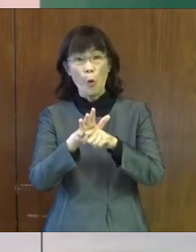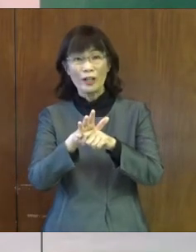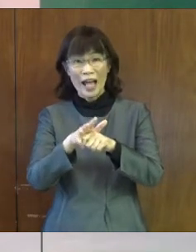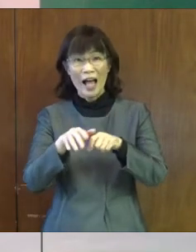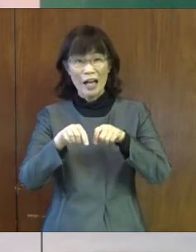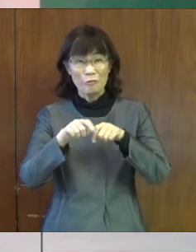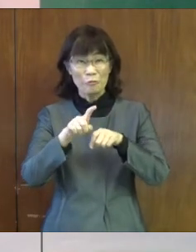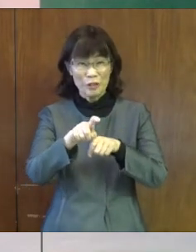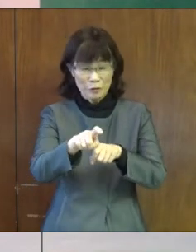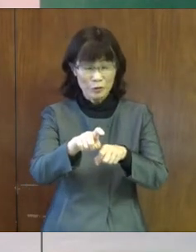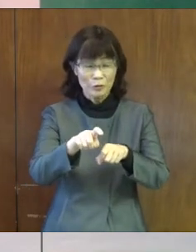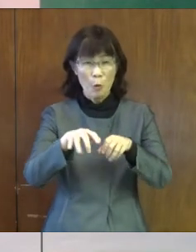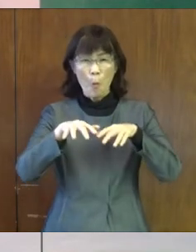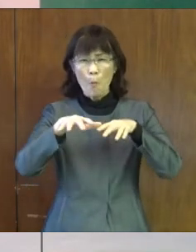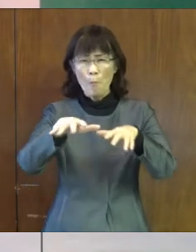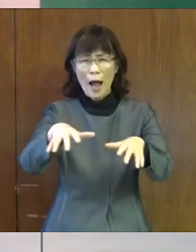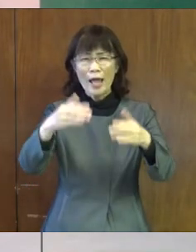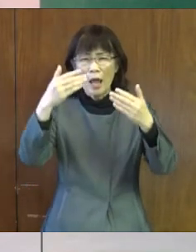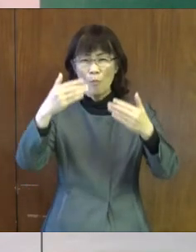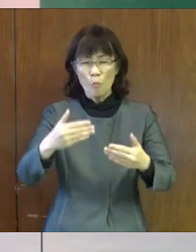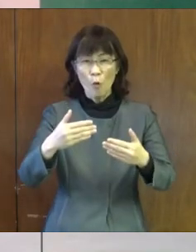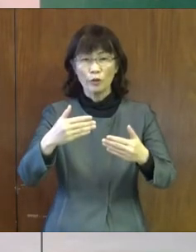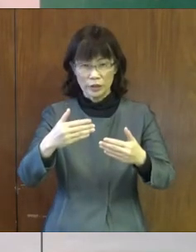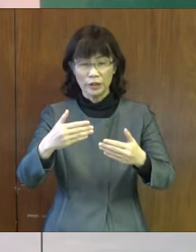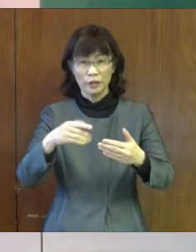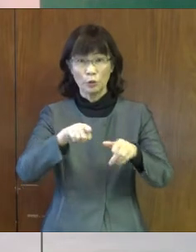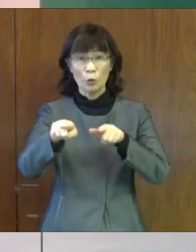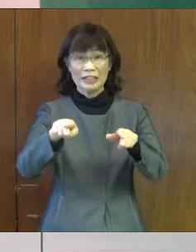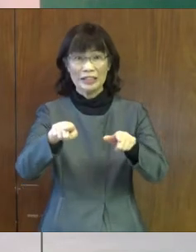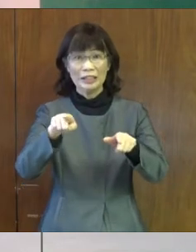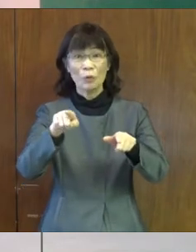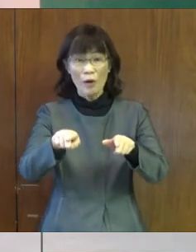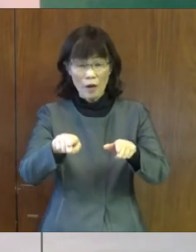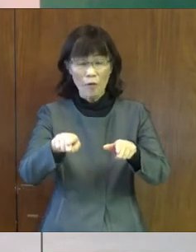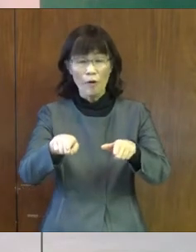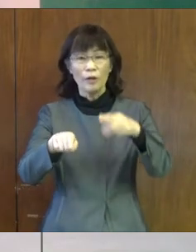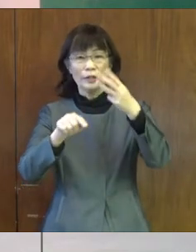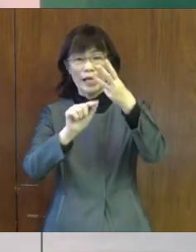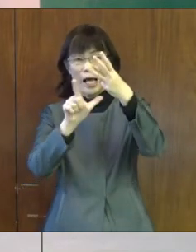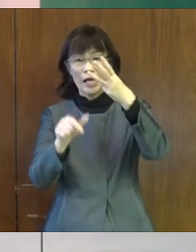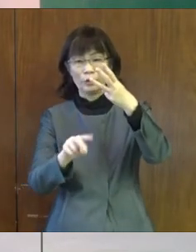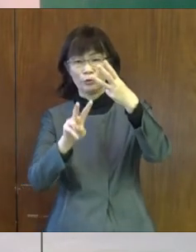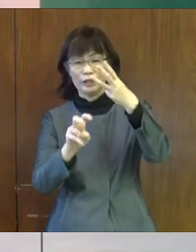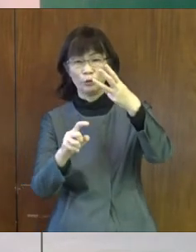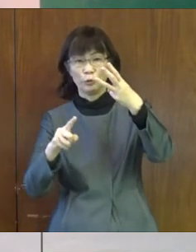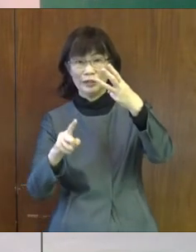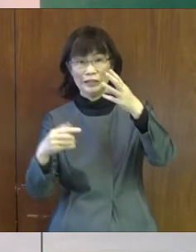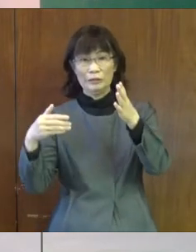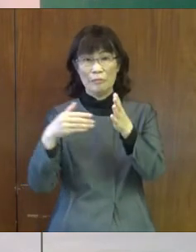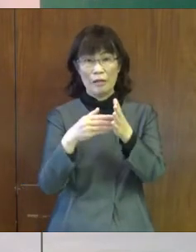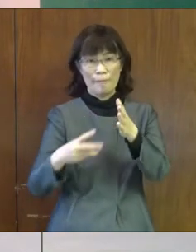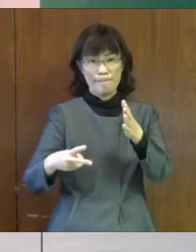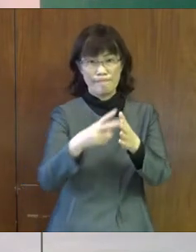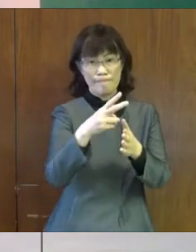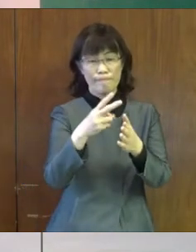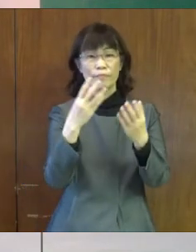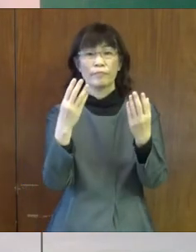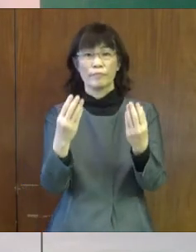症まん延防止等重点措置を3月21日に終了しました。